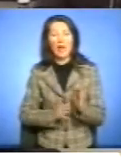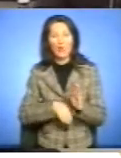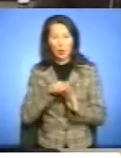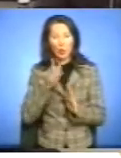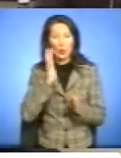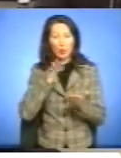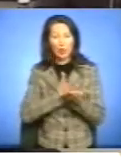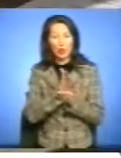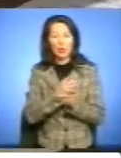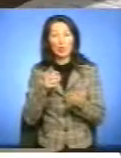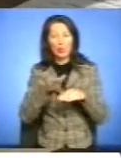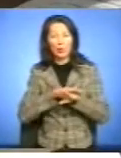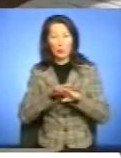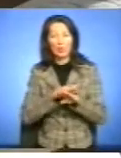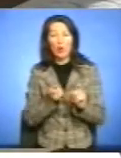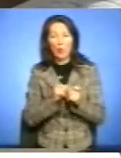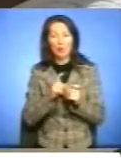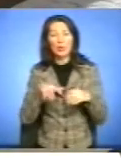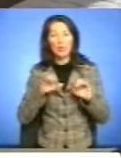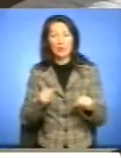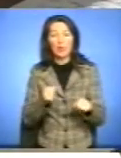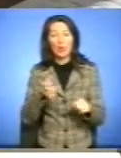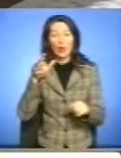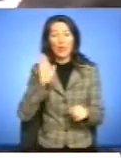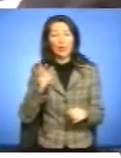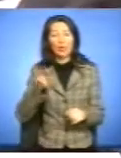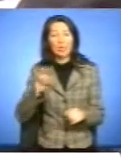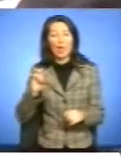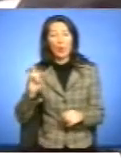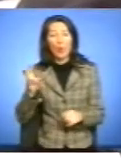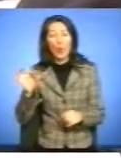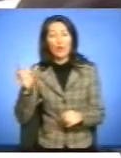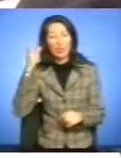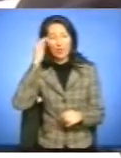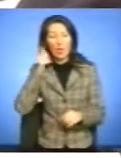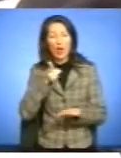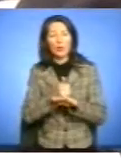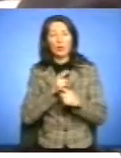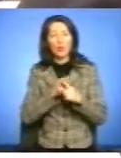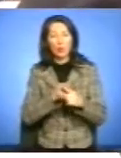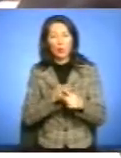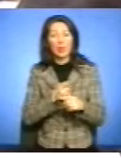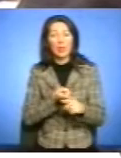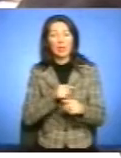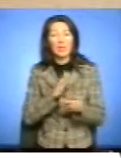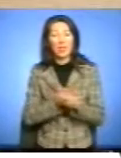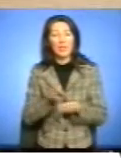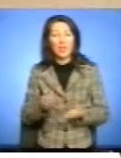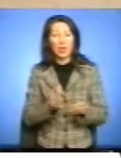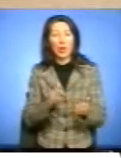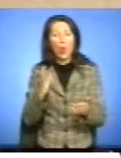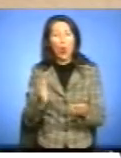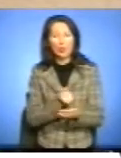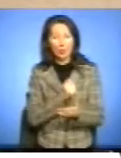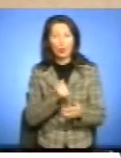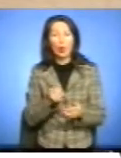боротьбу за владу Віктор Янукович вважає головними перешкодами, які стояли на шляху успішного проведення в Україні реформ.